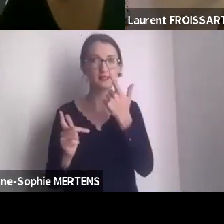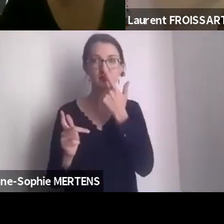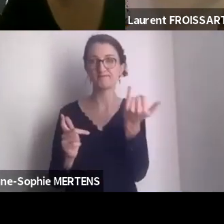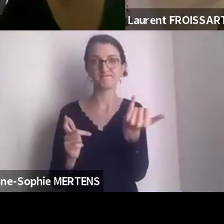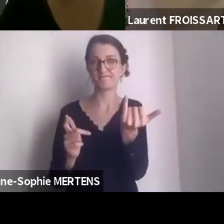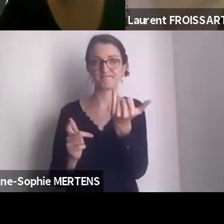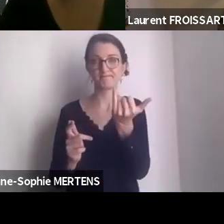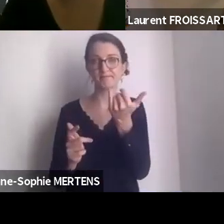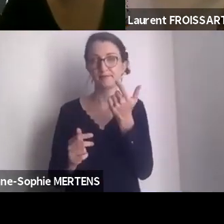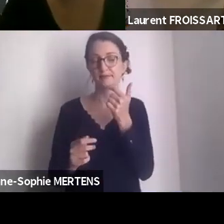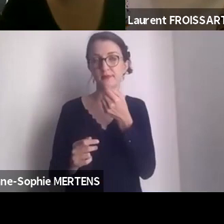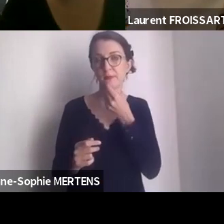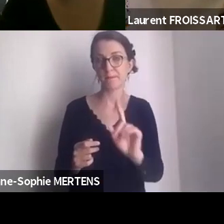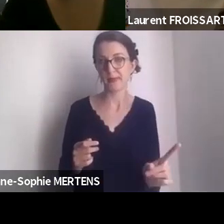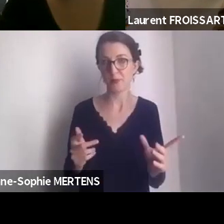finalement